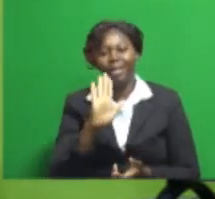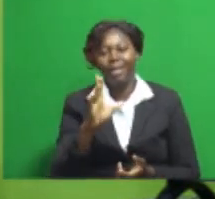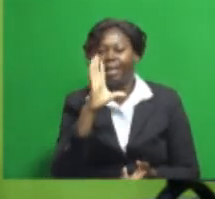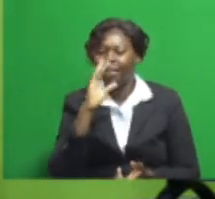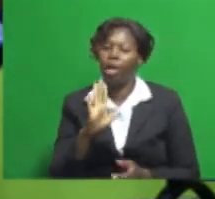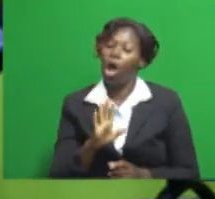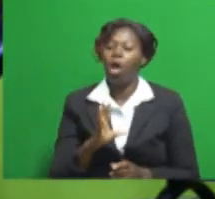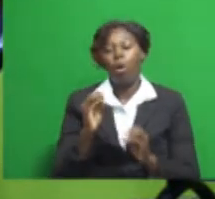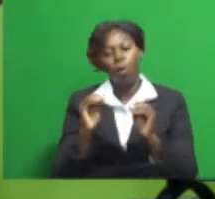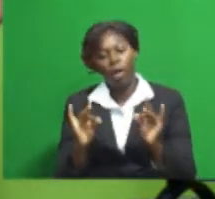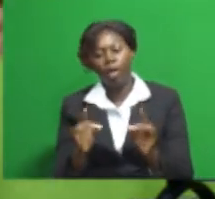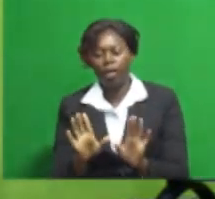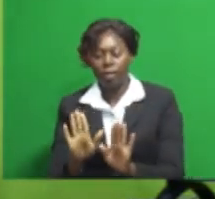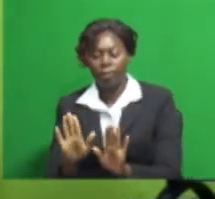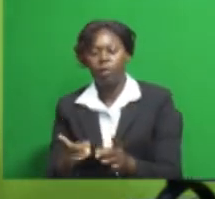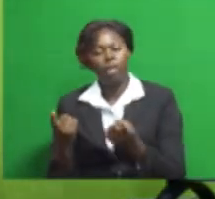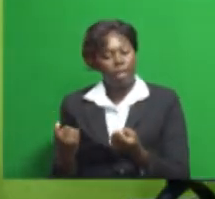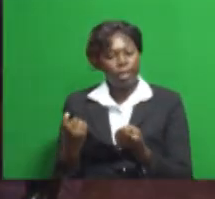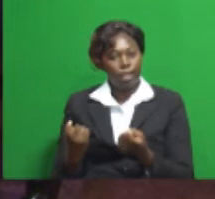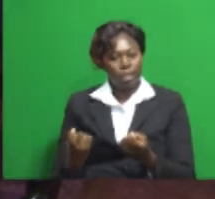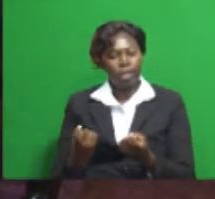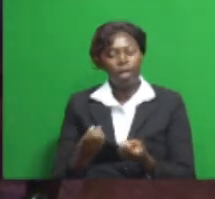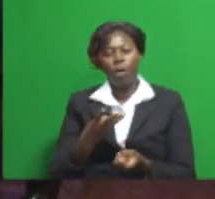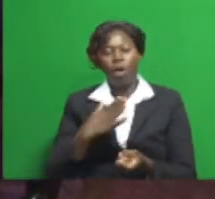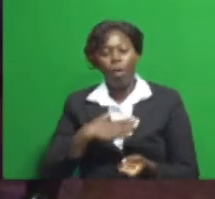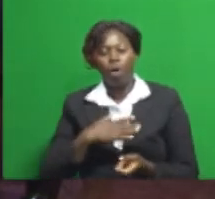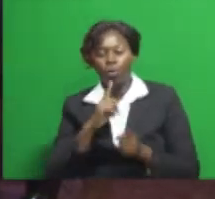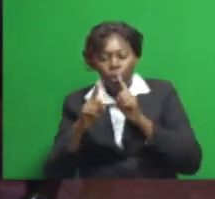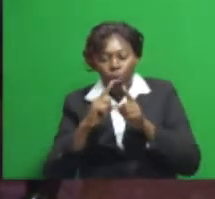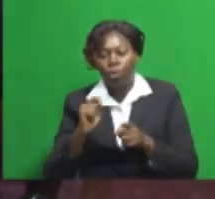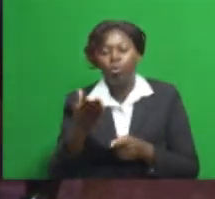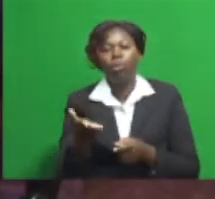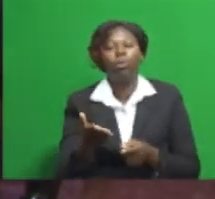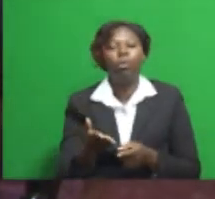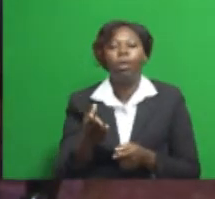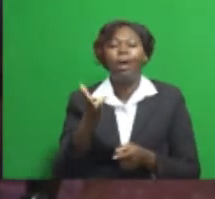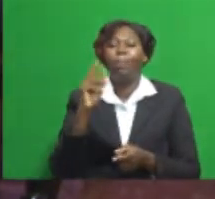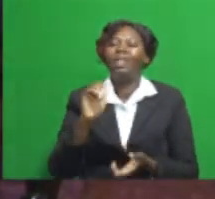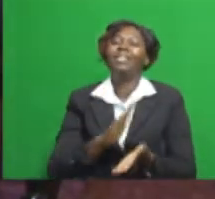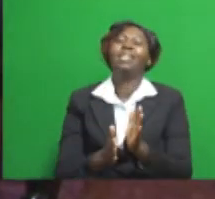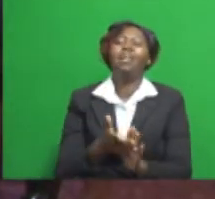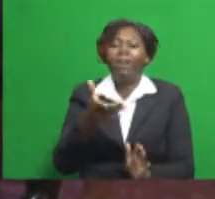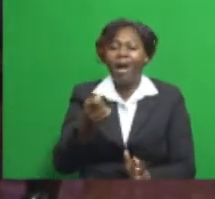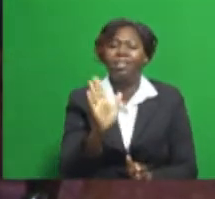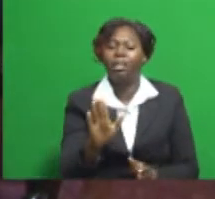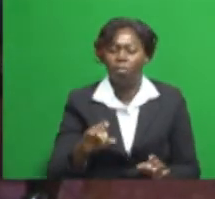vapererwa nemapindurira akaita Mwari hapana akabvunzwa kuti ko makabuda seiwo vanga